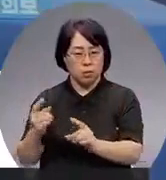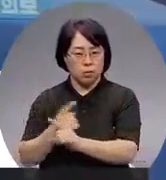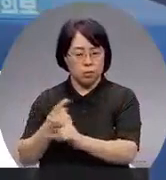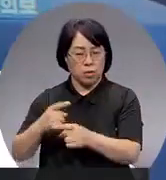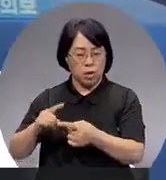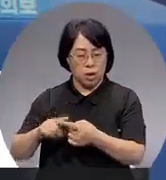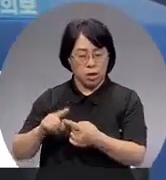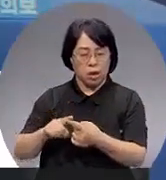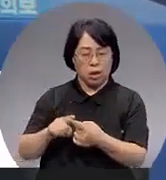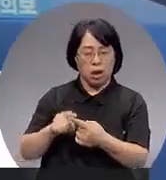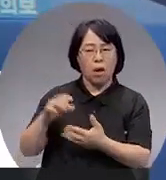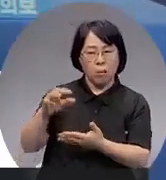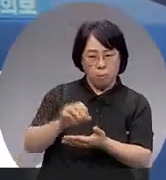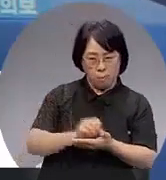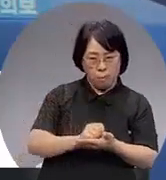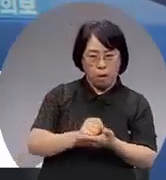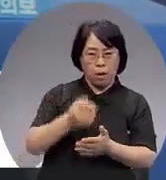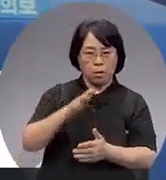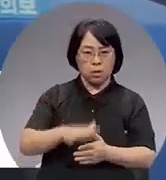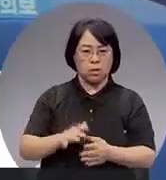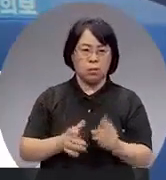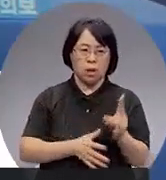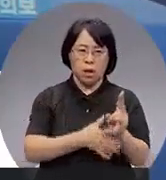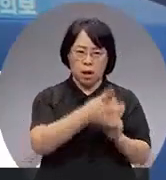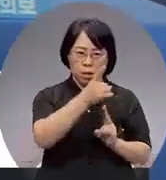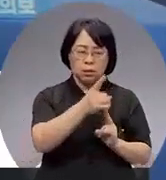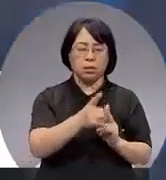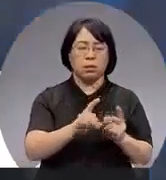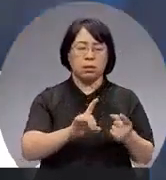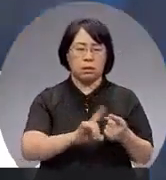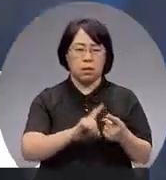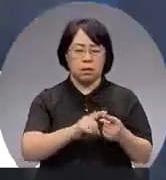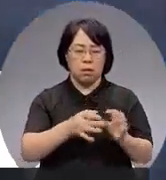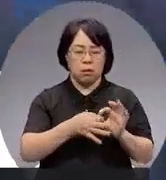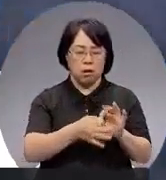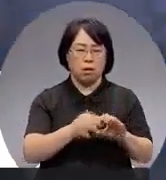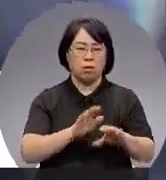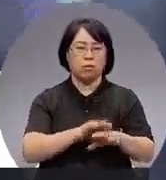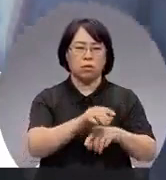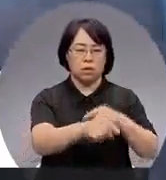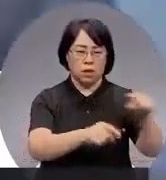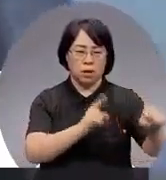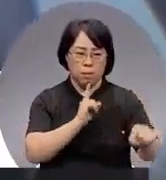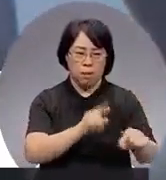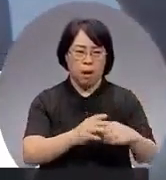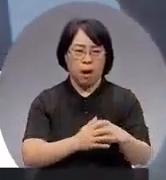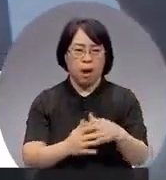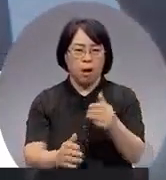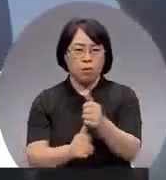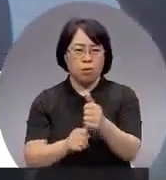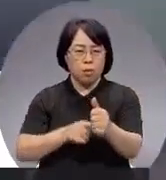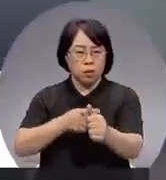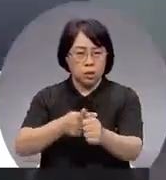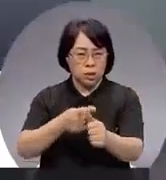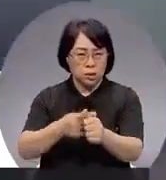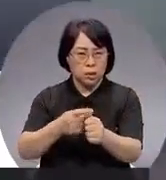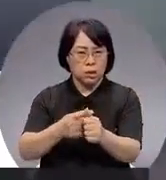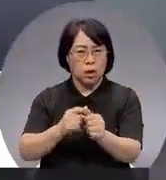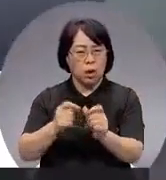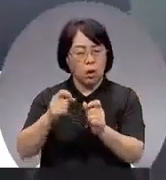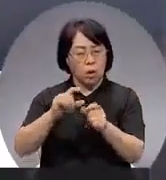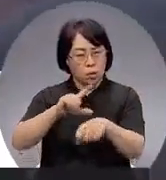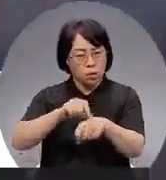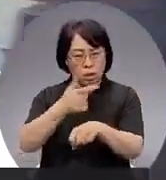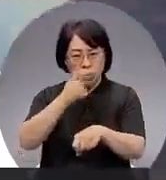제안을 수용하겠다면서도 양자 단일화는 계속 추진하겠다고 밝힌 건데 후보 등록까지 시일이